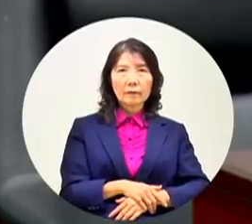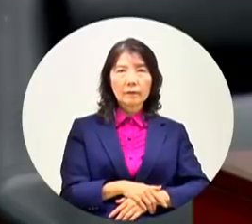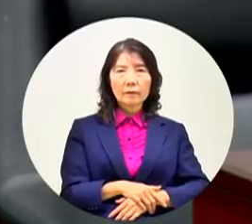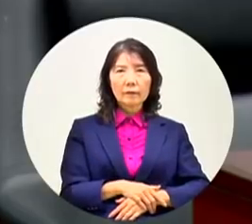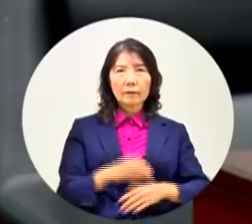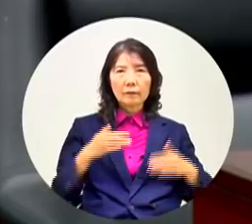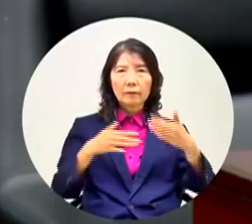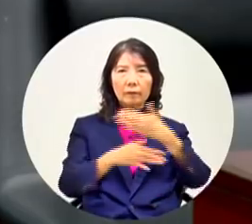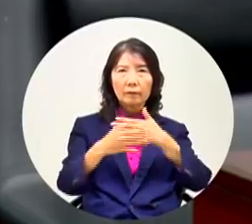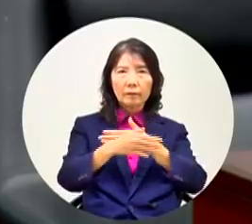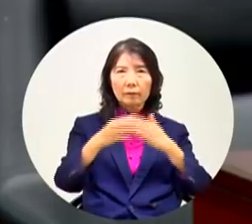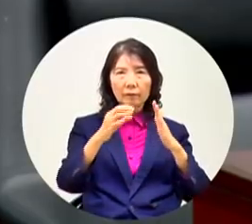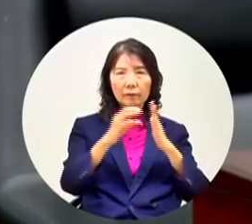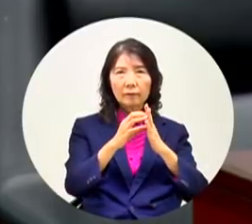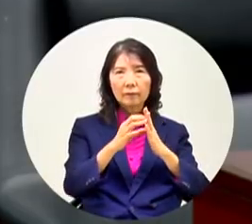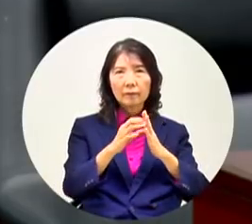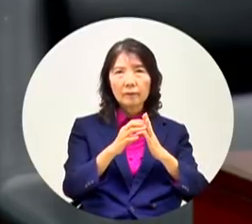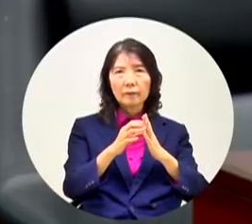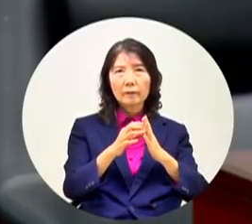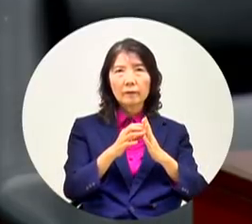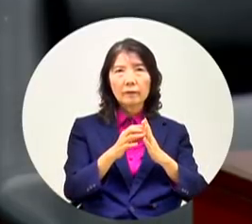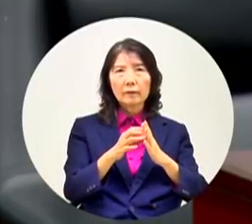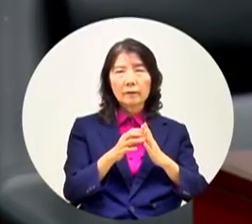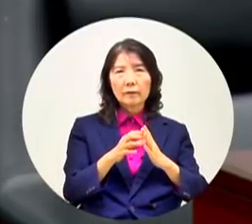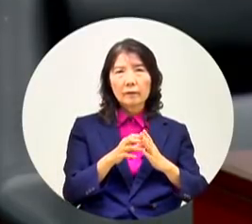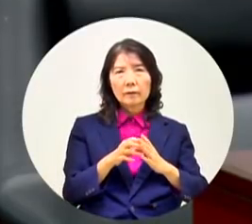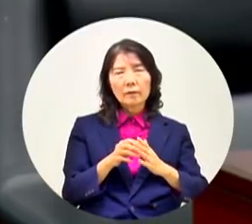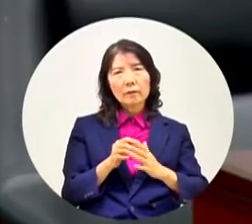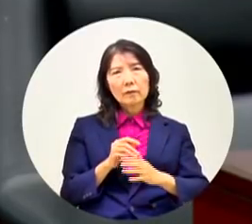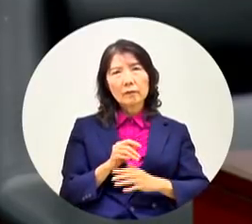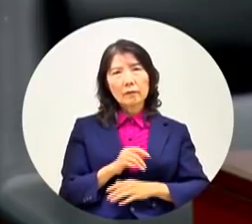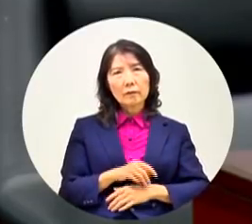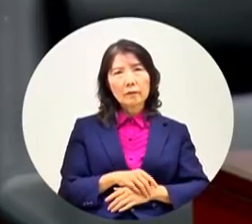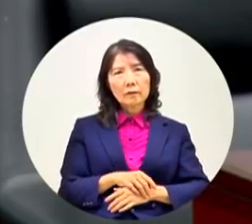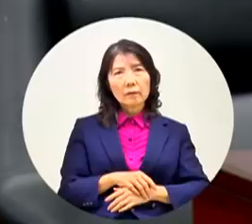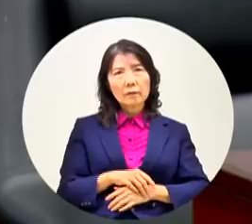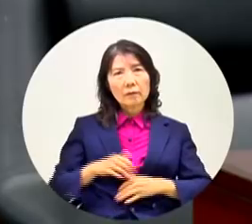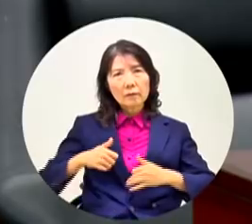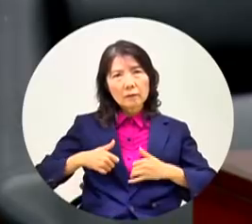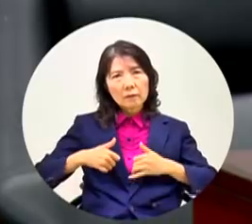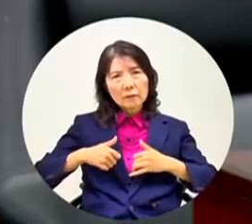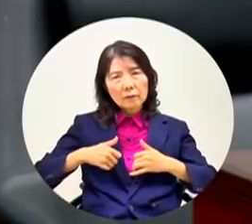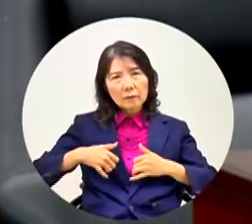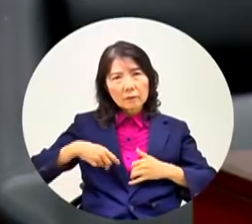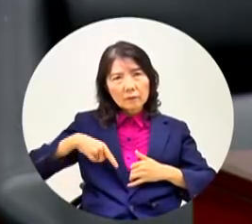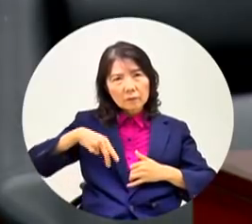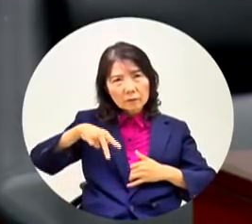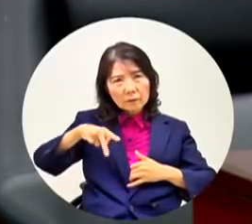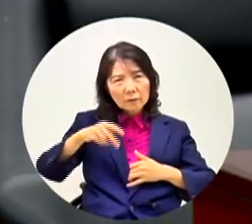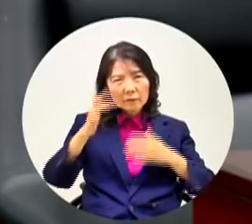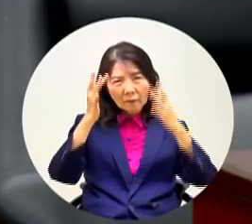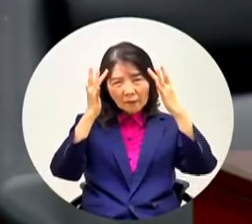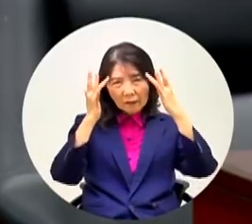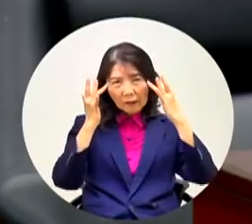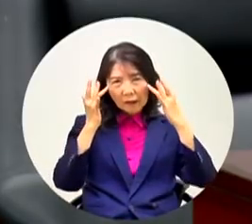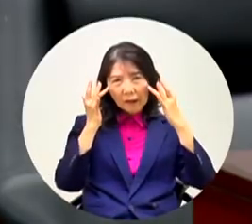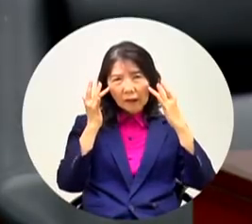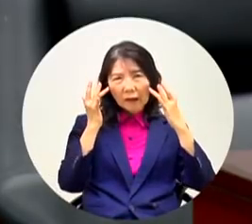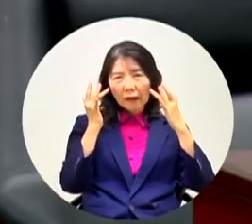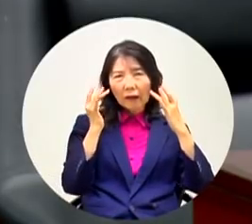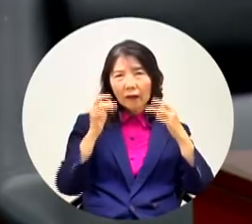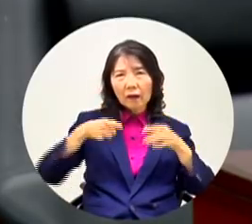通局包括咱当地伫设想着咱一寡用路人伫作热的当中，啊伫停车红